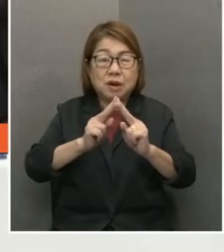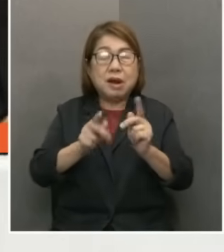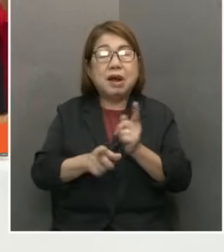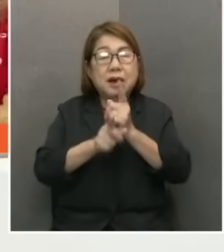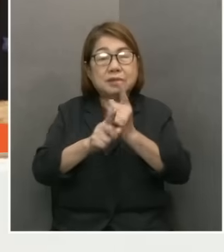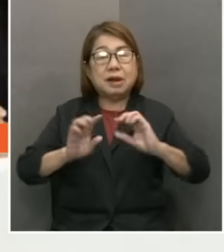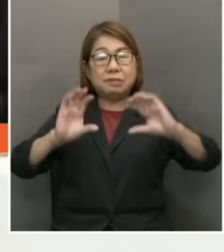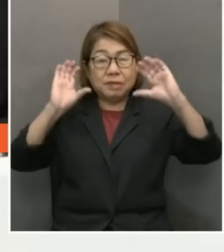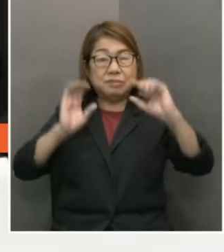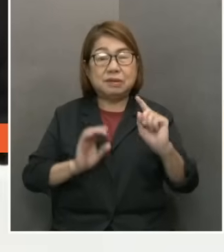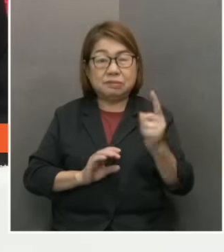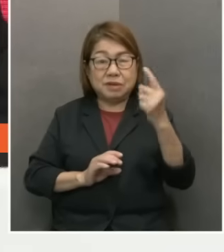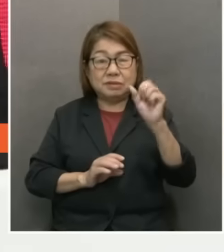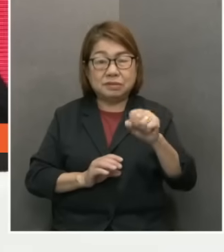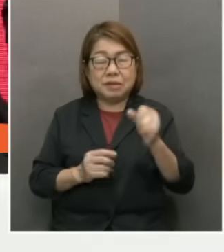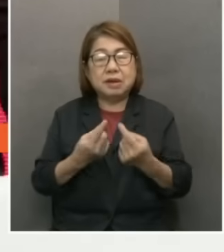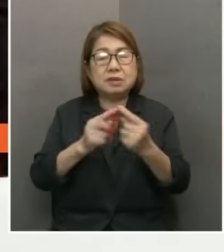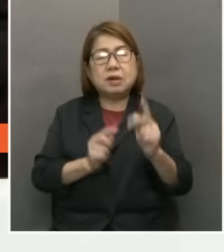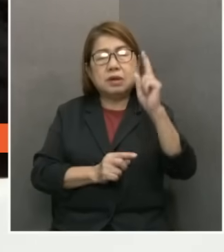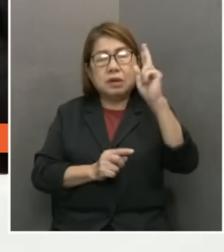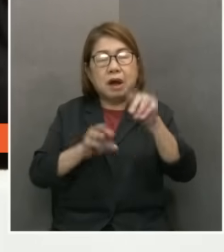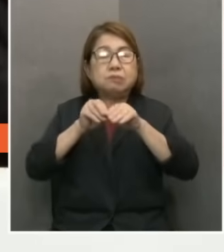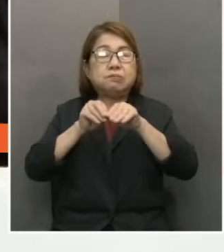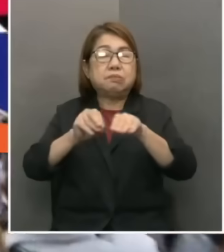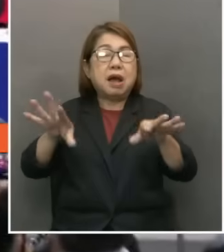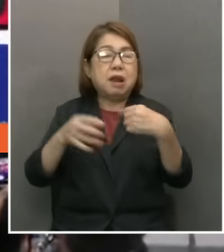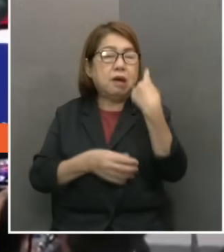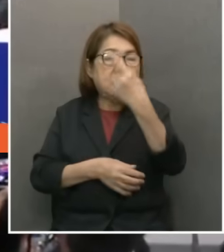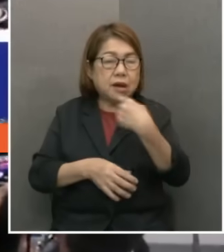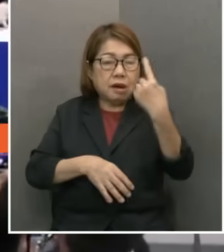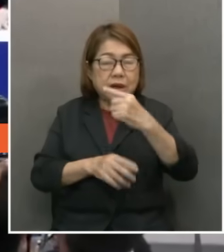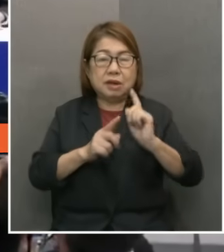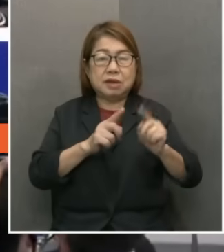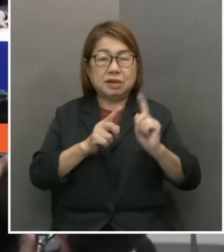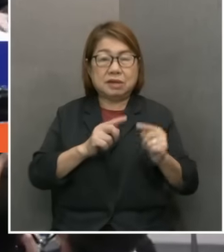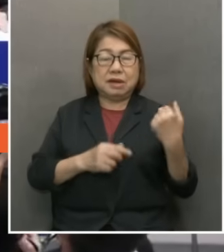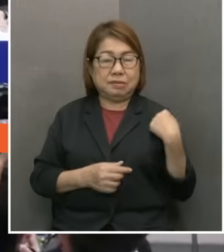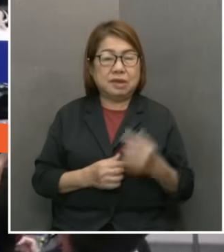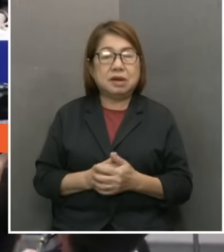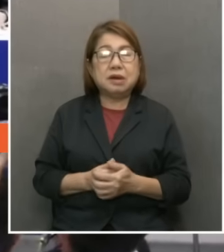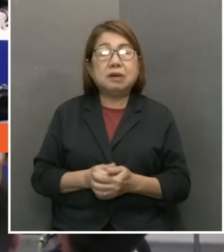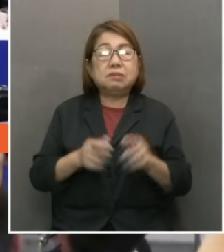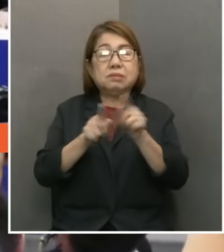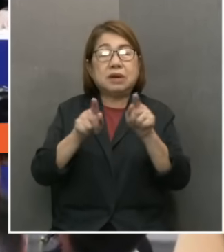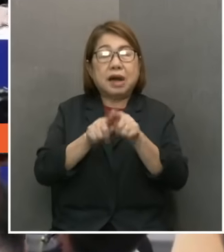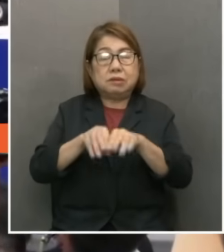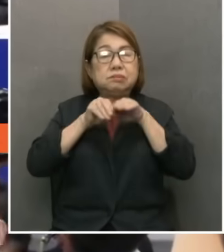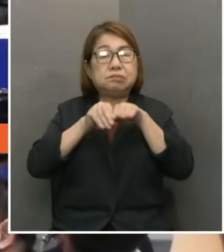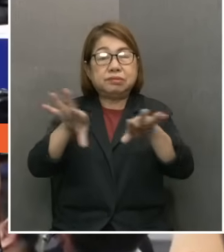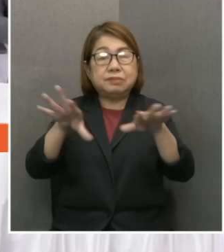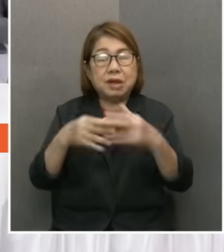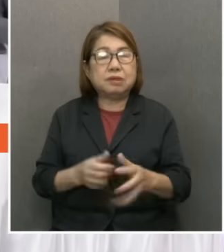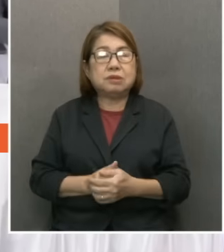ย้ำนะคะว่าสำหรับกรณีมีการเผยแพร่โผครมในโซเชียลมีเดียต่างๆหรือที่มีการแชร์ออกมานั้นคุณ